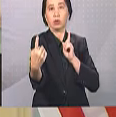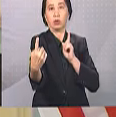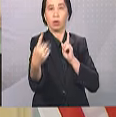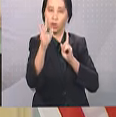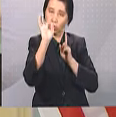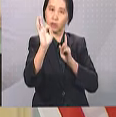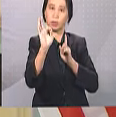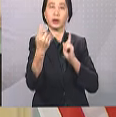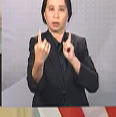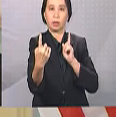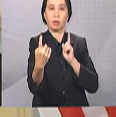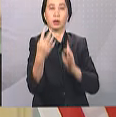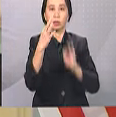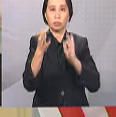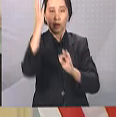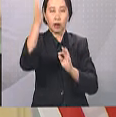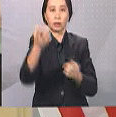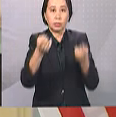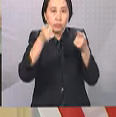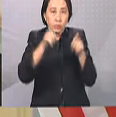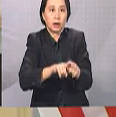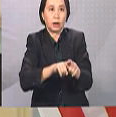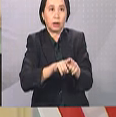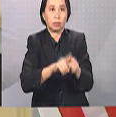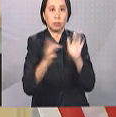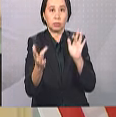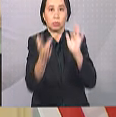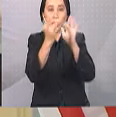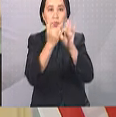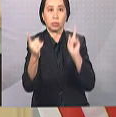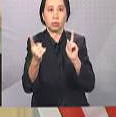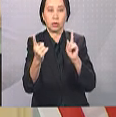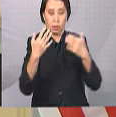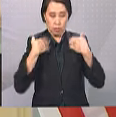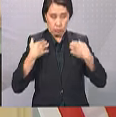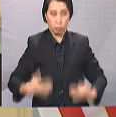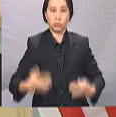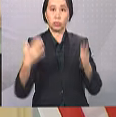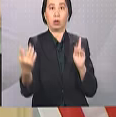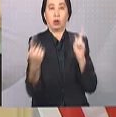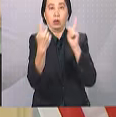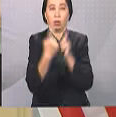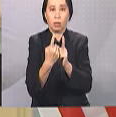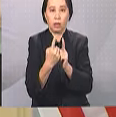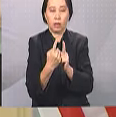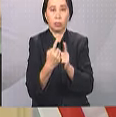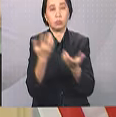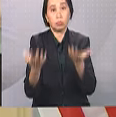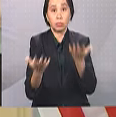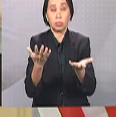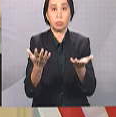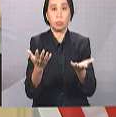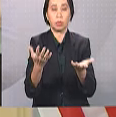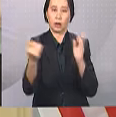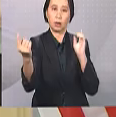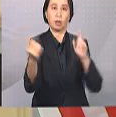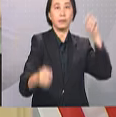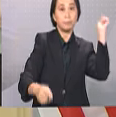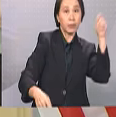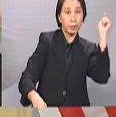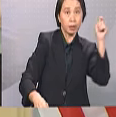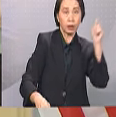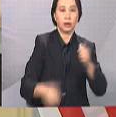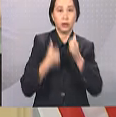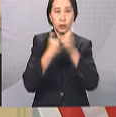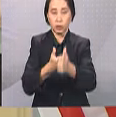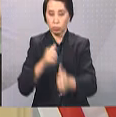Kerana mungkin ada akan berlaku kontak secara fizikal di antara satu sama lain. Jadi berdasarkan